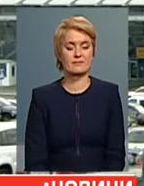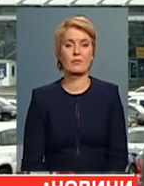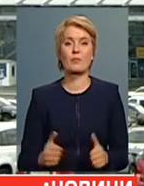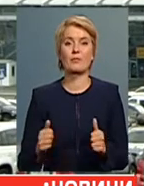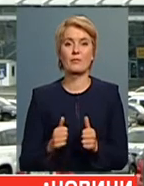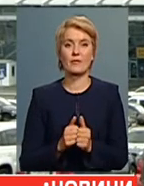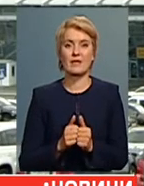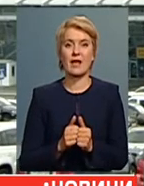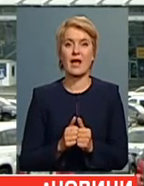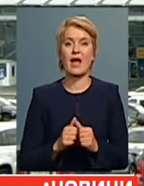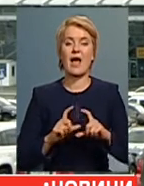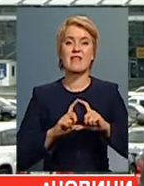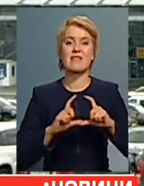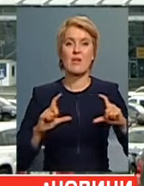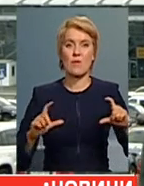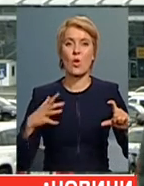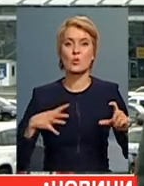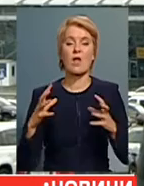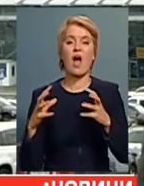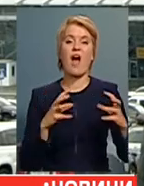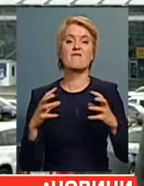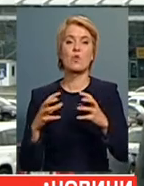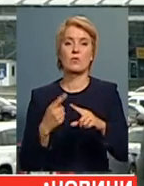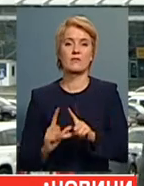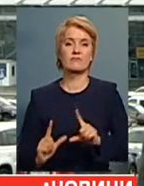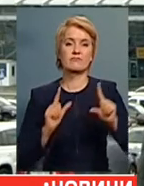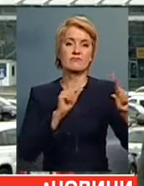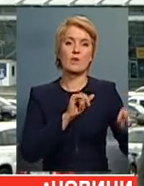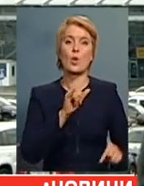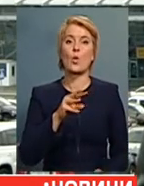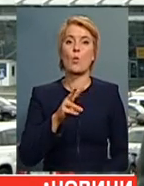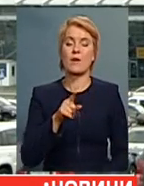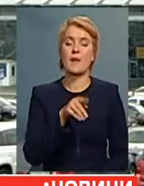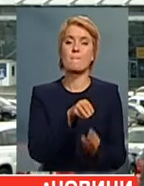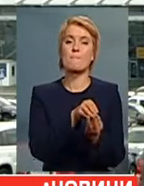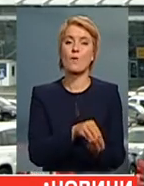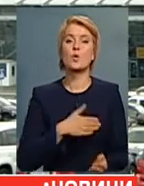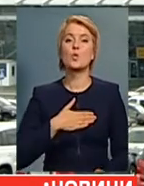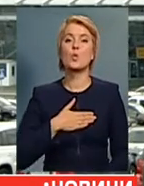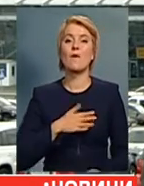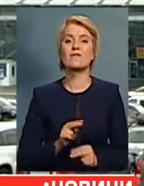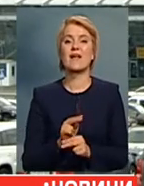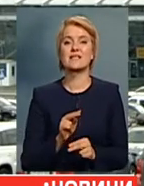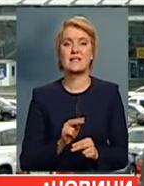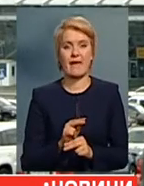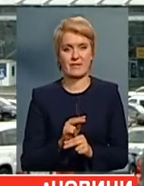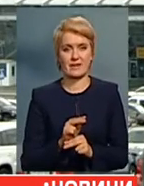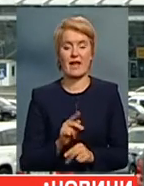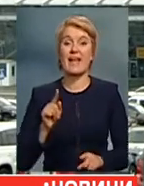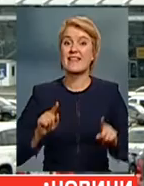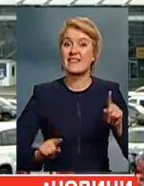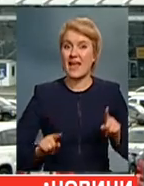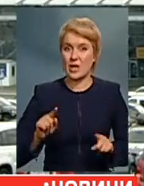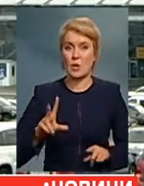Біля терміналу на паломників очікують автобуси, які відвезуть їх до Умані, де похований їх духовний наставник. Дехто з